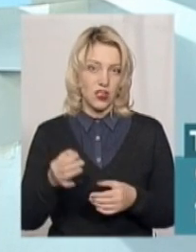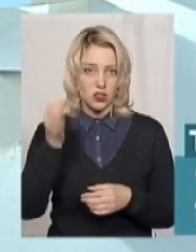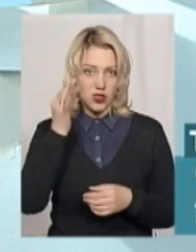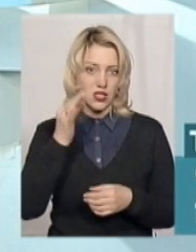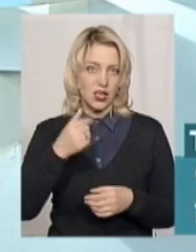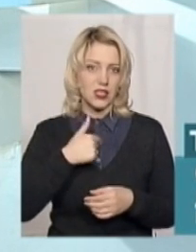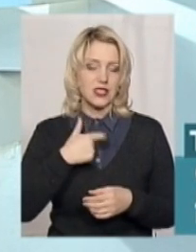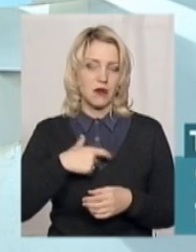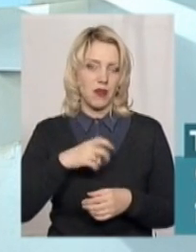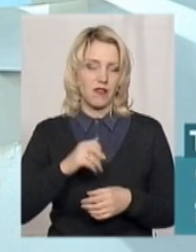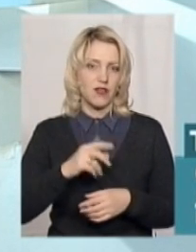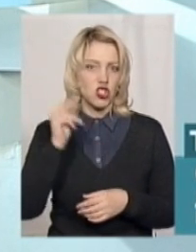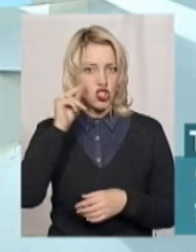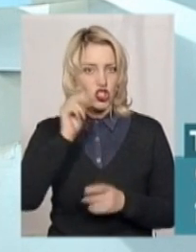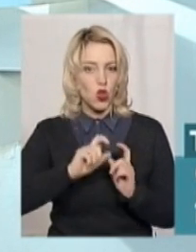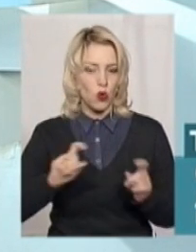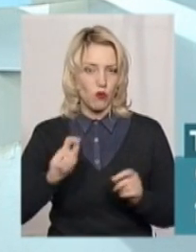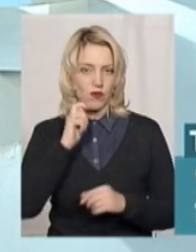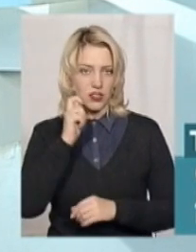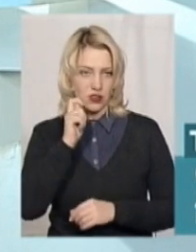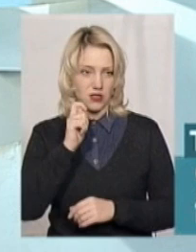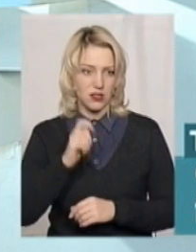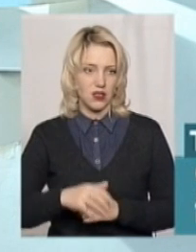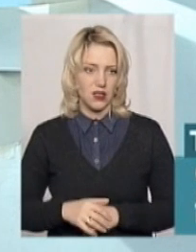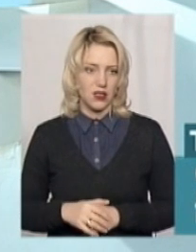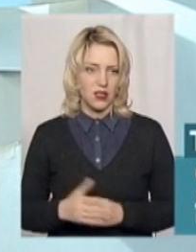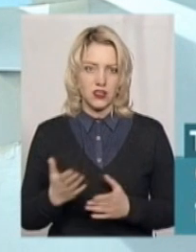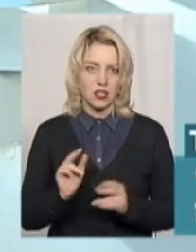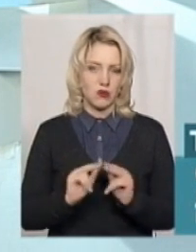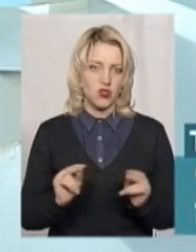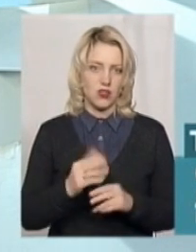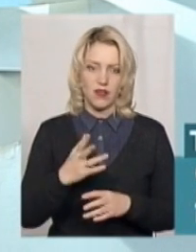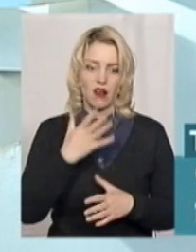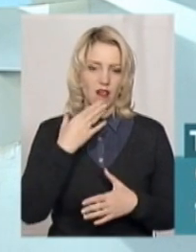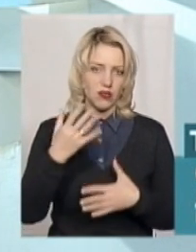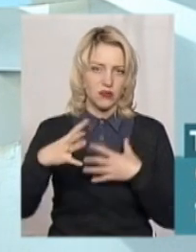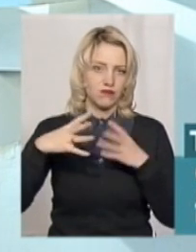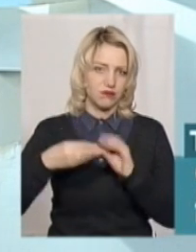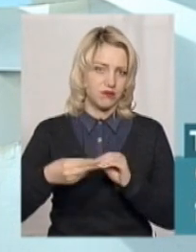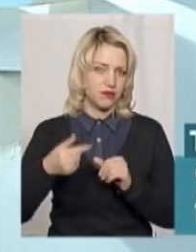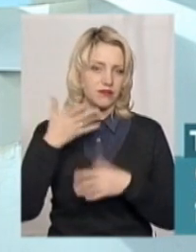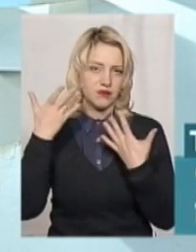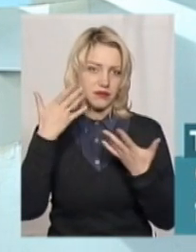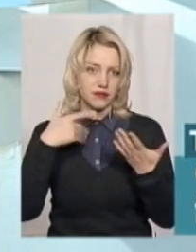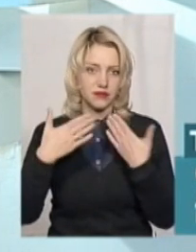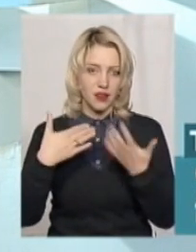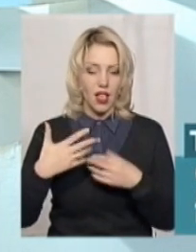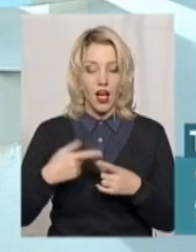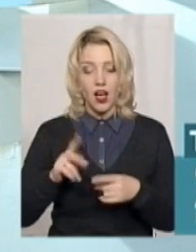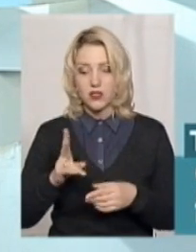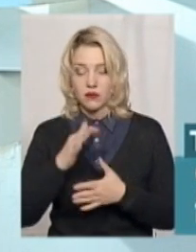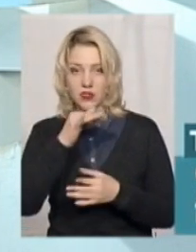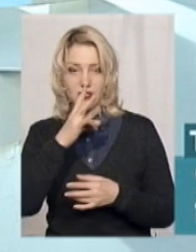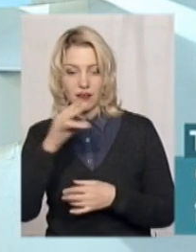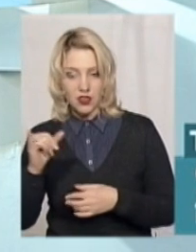себе в шкільному віці, з якимись вчителями ви добре легко сходилися, з якимись – ні. І